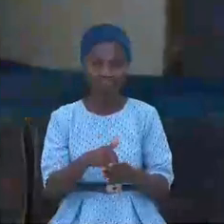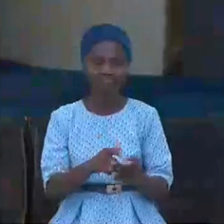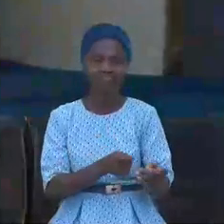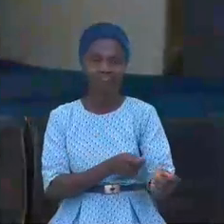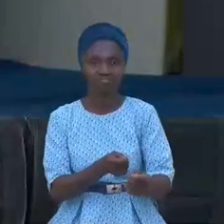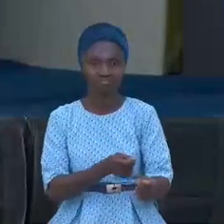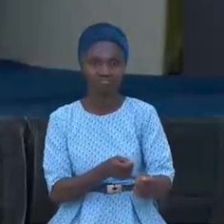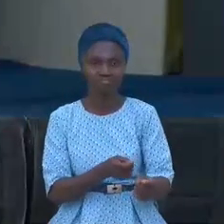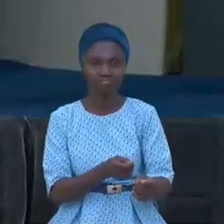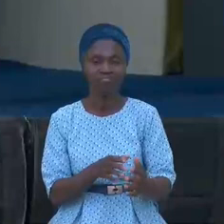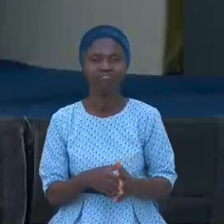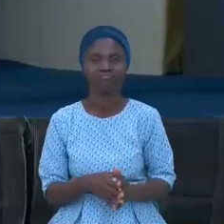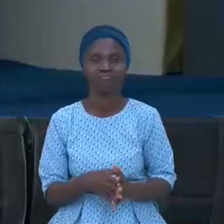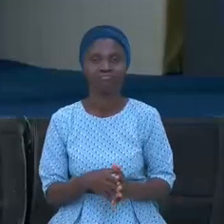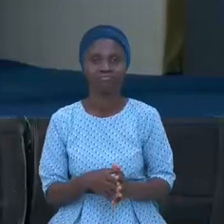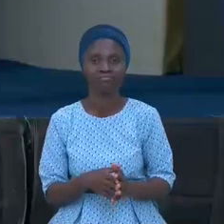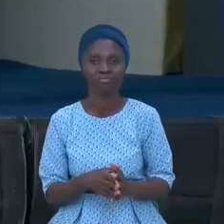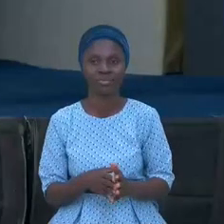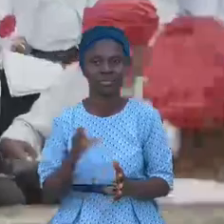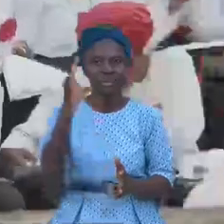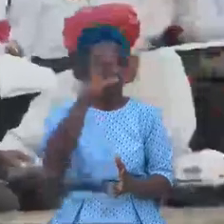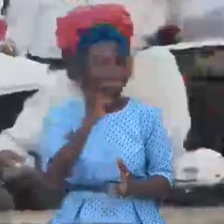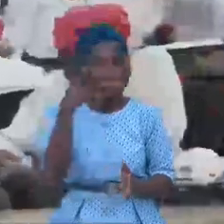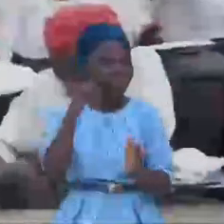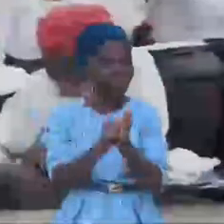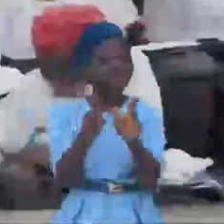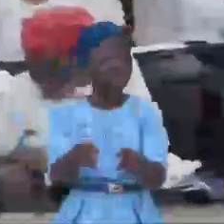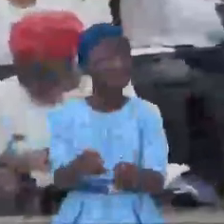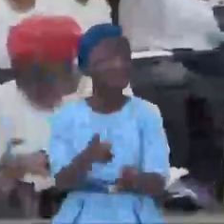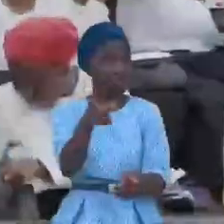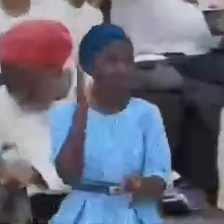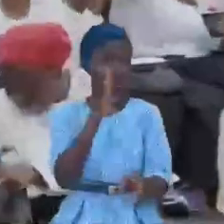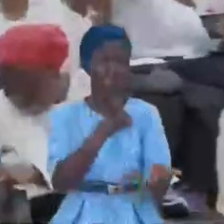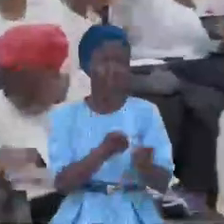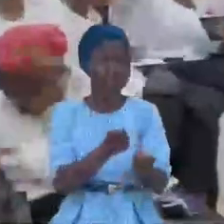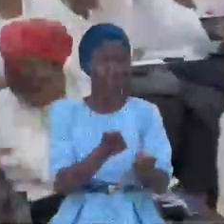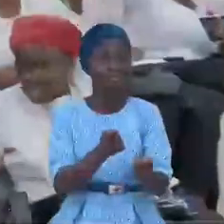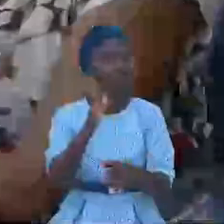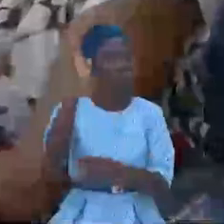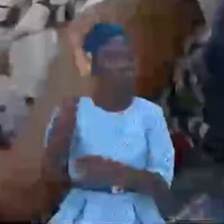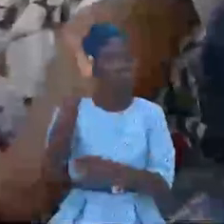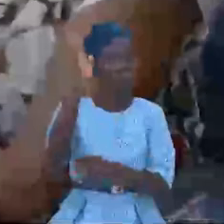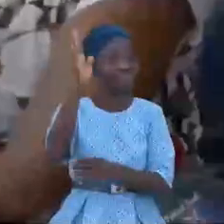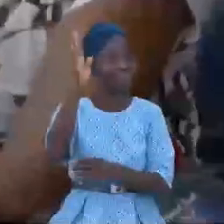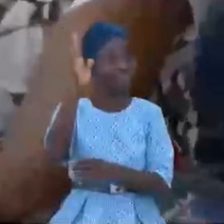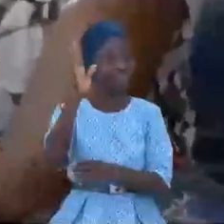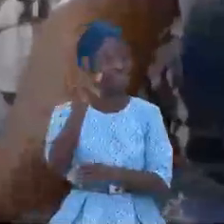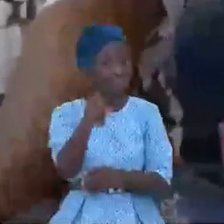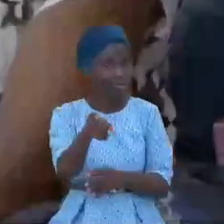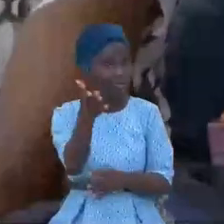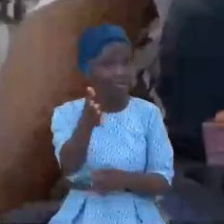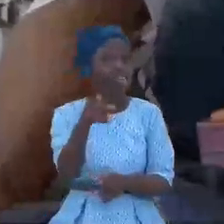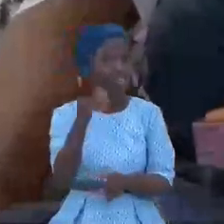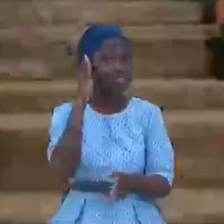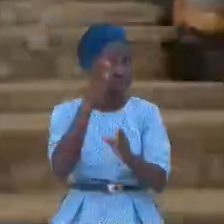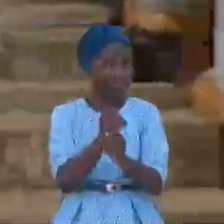Contrôle. Je la cherche là-bas. Qui a le contrôle? Je le cherche. Celui qui a le